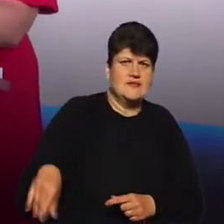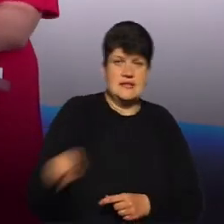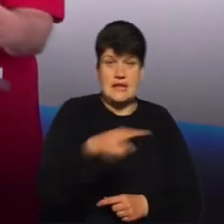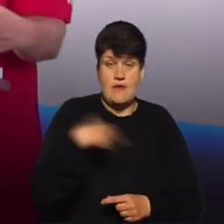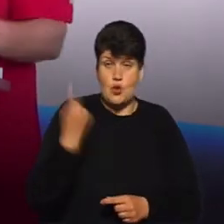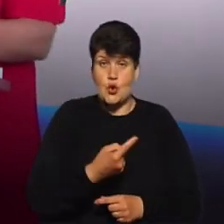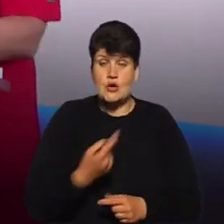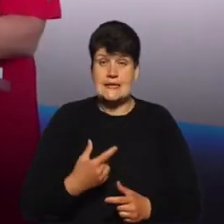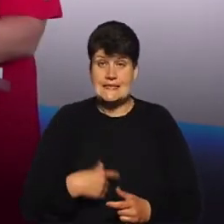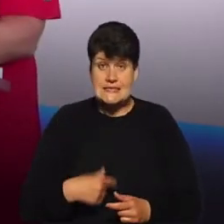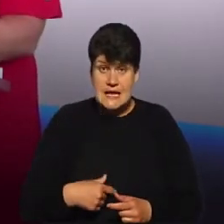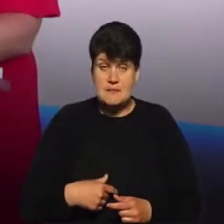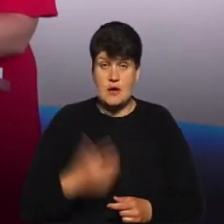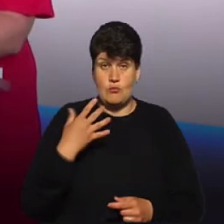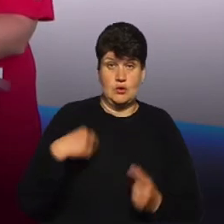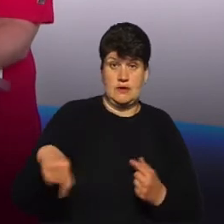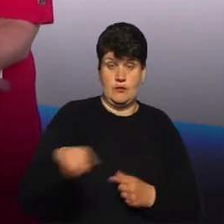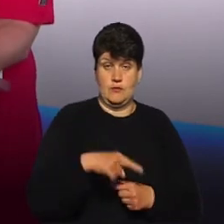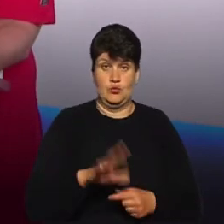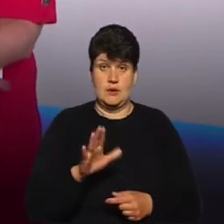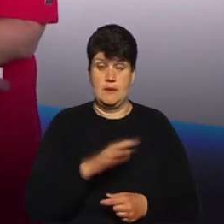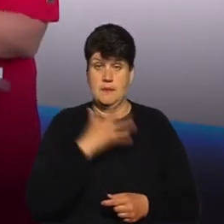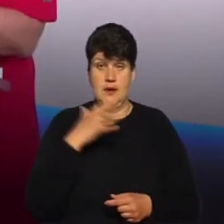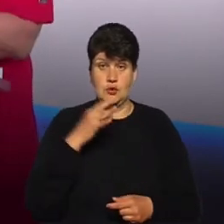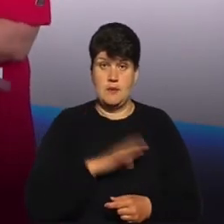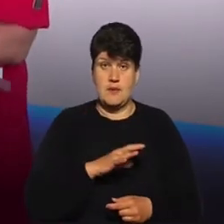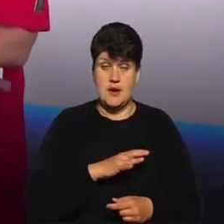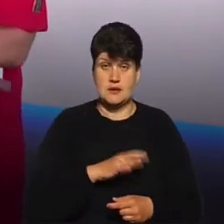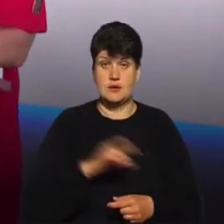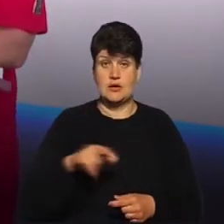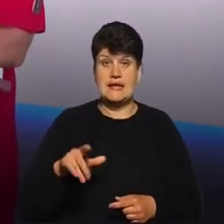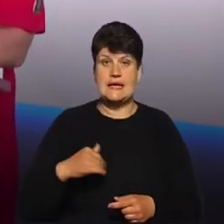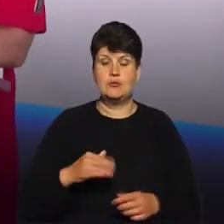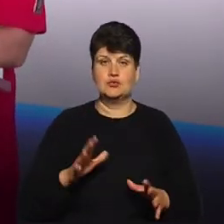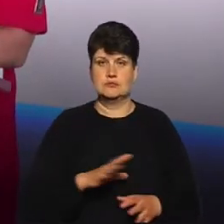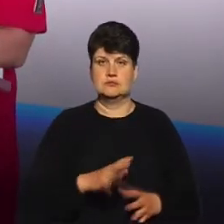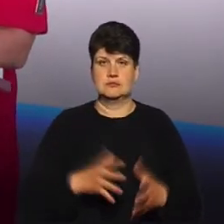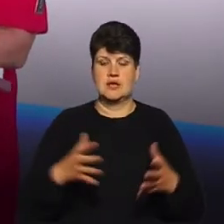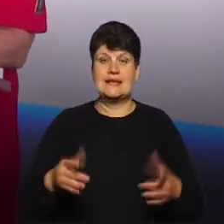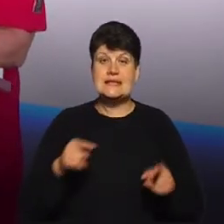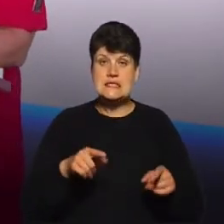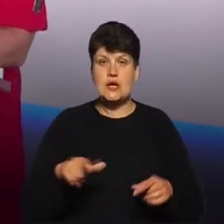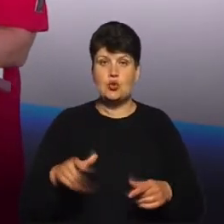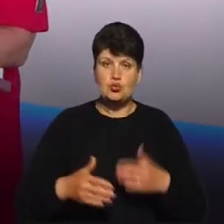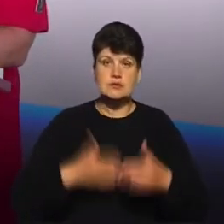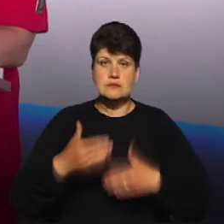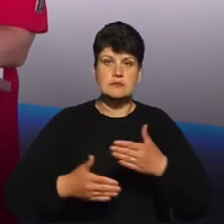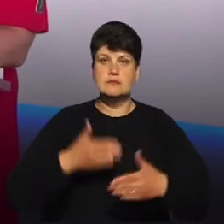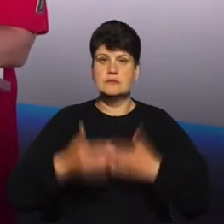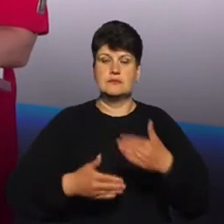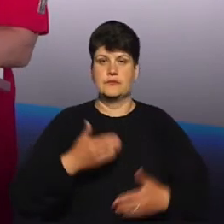буде багато багатих людей, значить я також буду багатшим. І тільки такі люди рухають вперед туризм в тому числі.